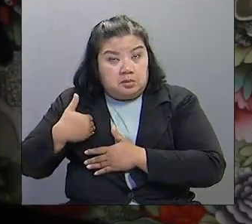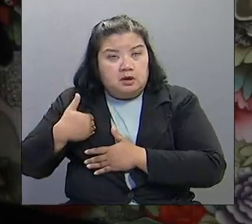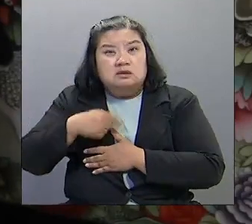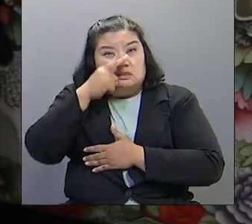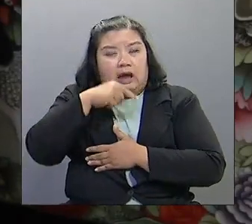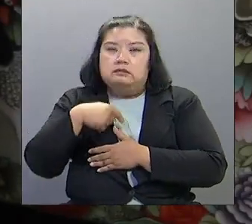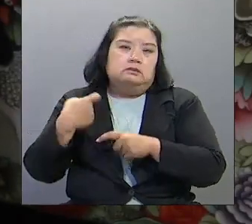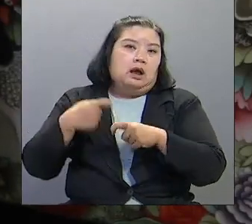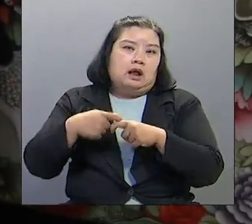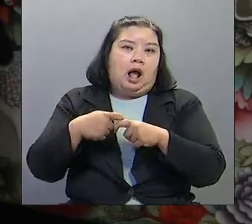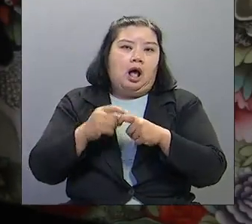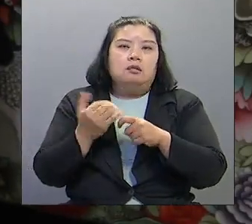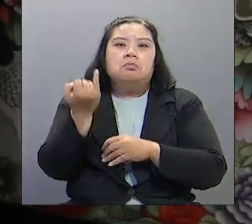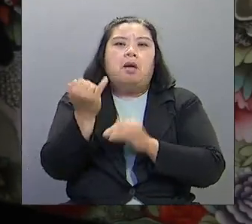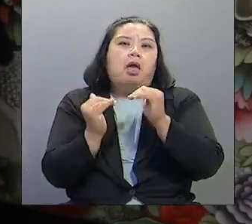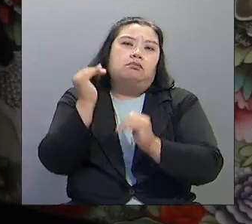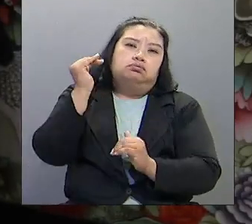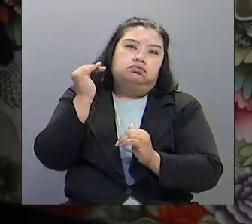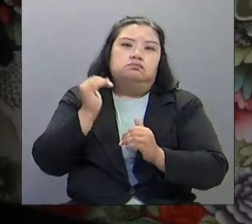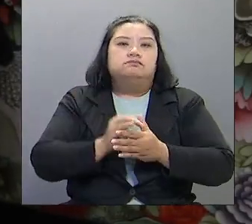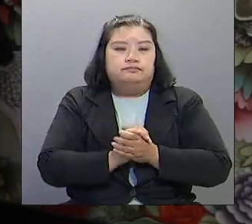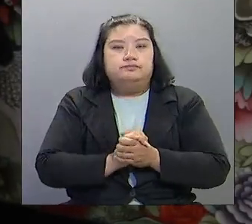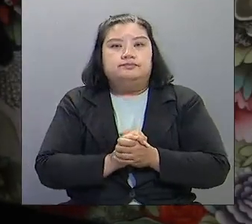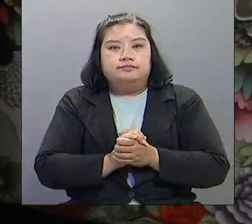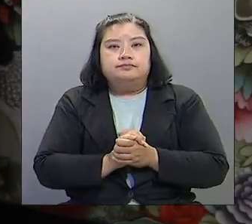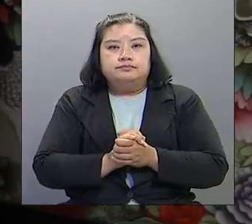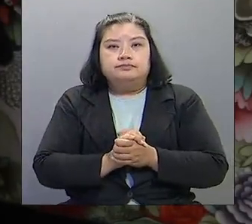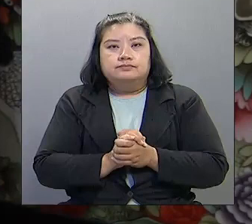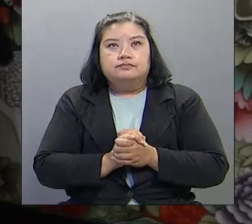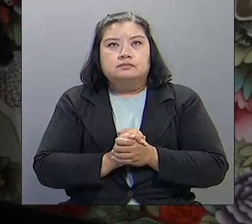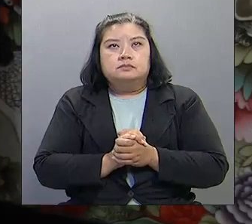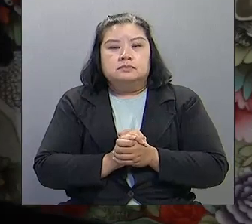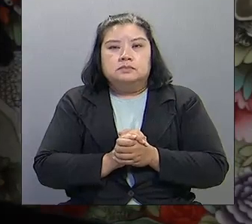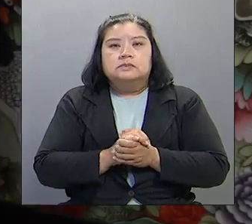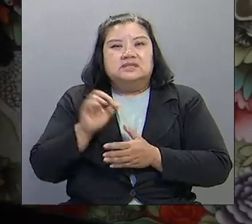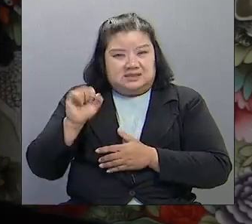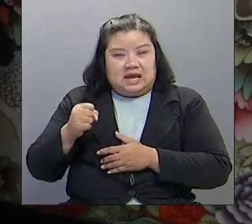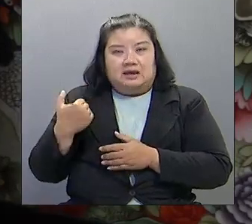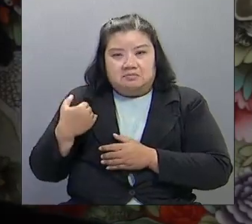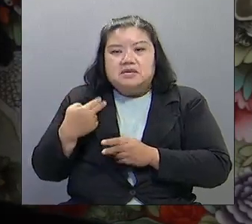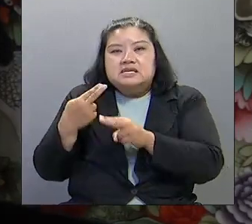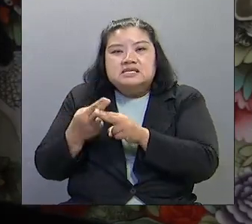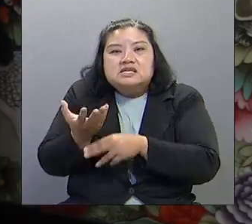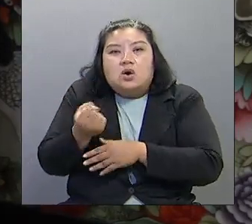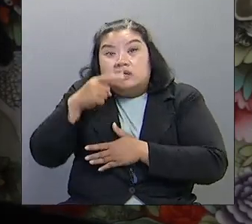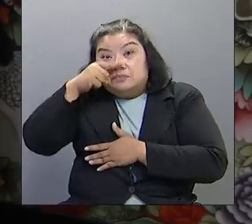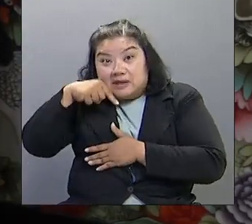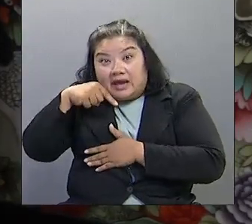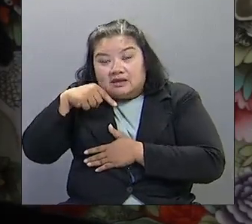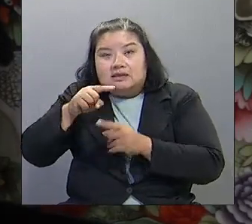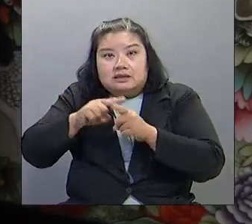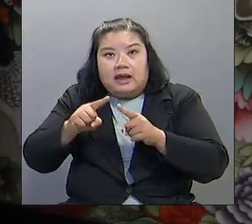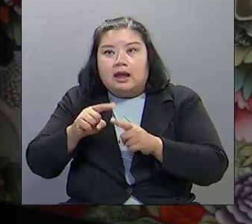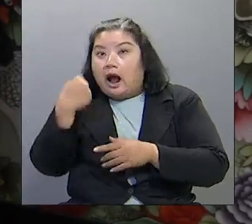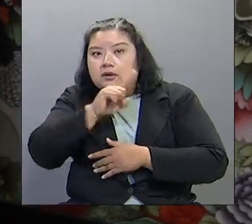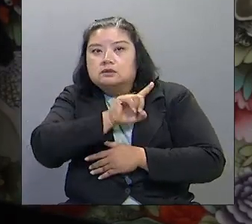ได้ค่ะ ก็คือรูปแบบเข้ามาจะเป็นเรื่องของการเป็นนอมินีเป็นอะไร ใช่ค่ะ คือมองว่าท่องเที่ยวมา